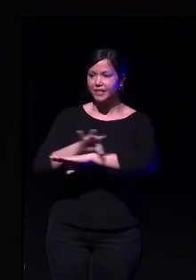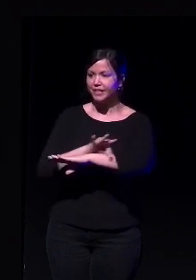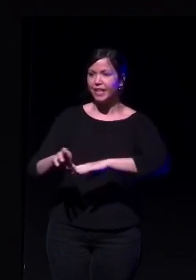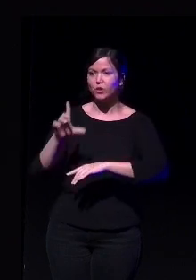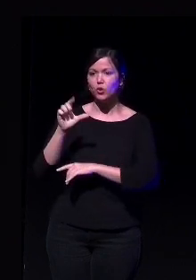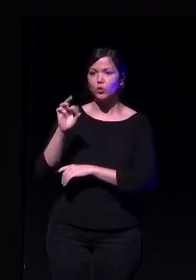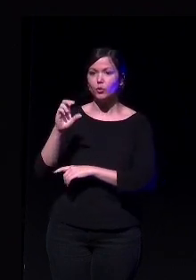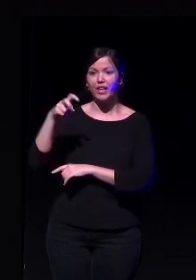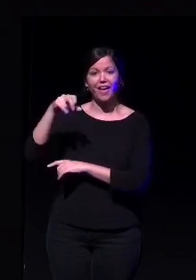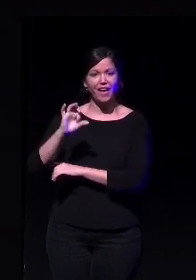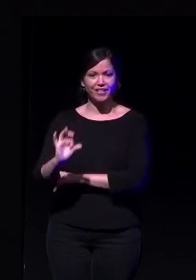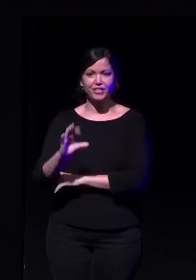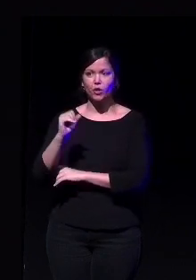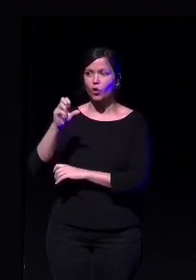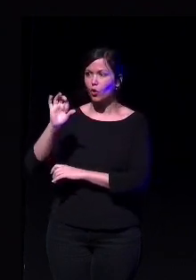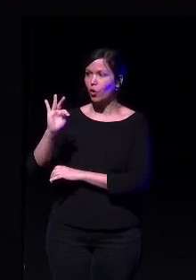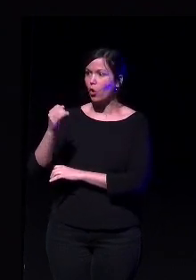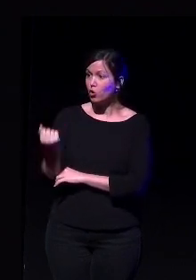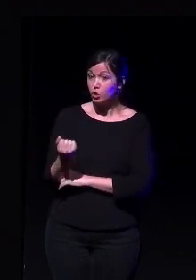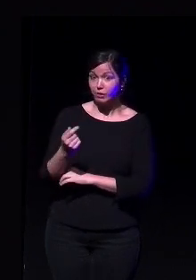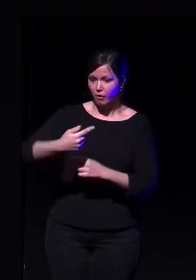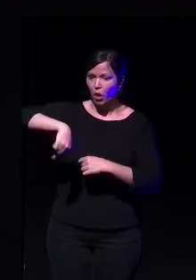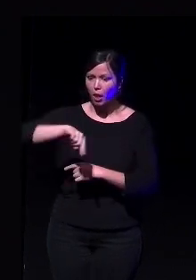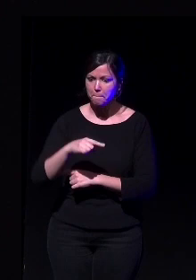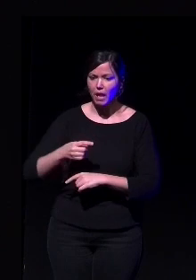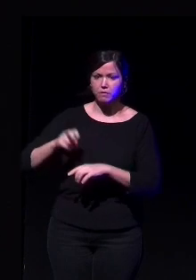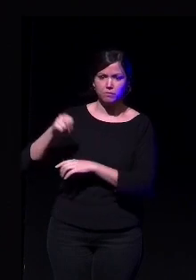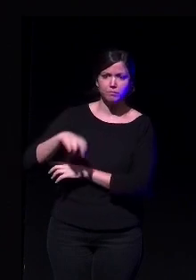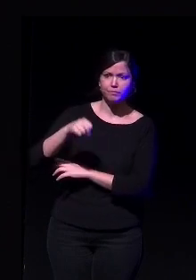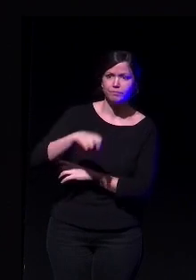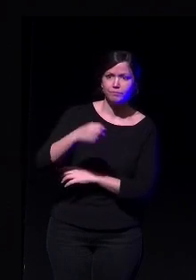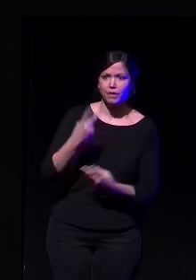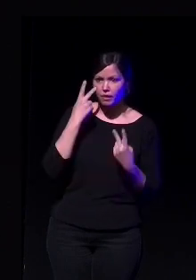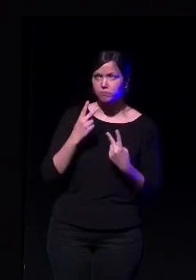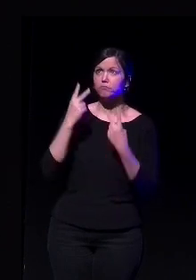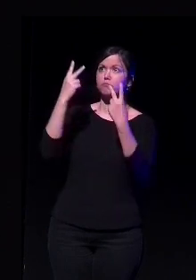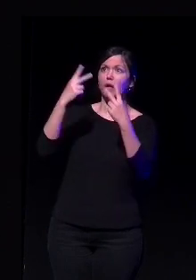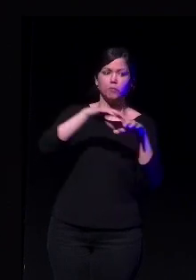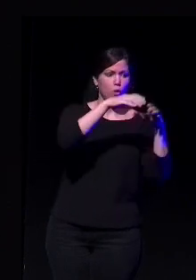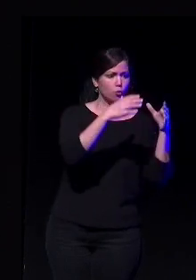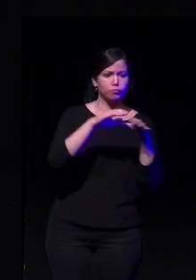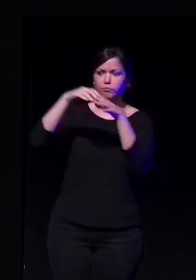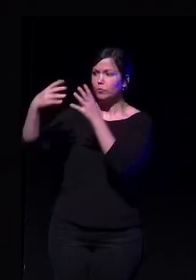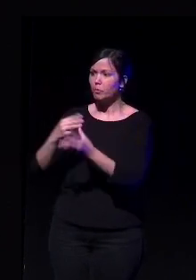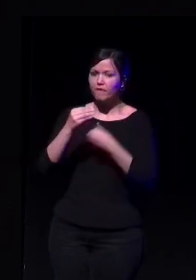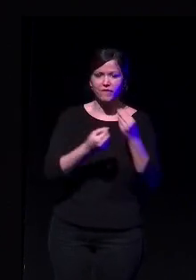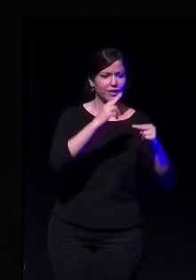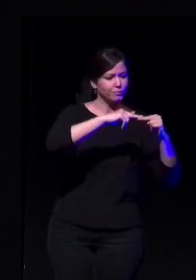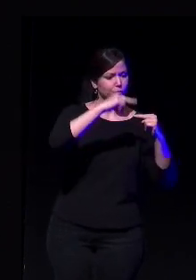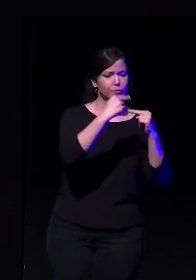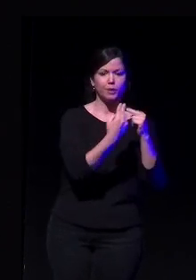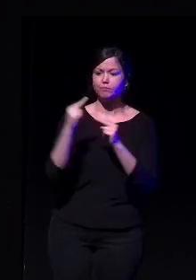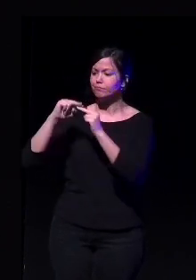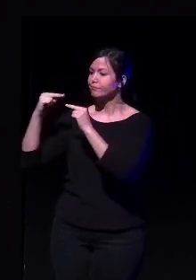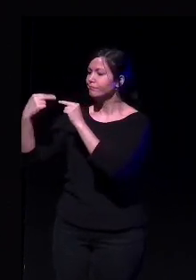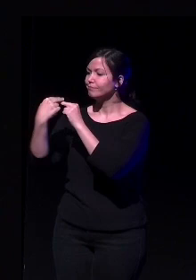i Costa. Quan travessem la plaça Josep Pla i aixequem el cap, veiem les dues cúpules, a banda i banda, fetes amb trencadís, unes altres cúpules